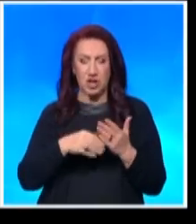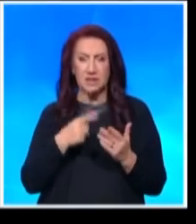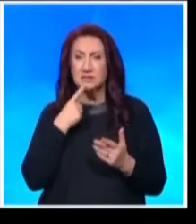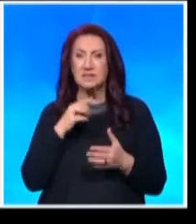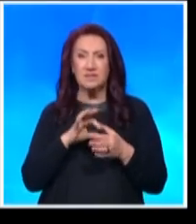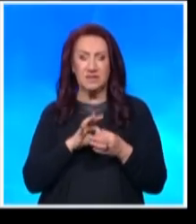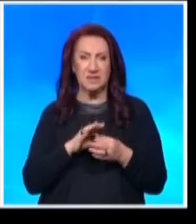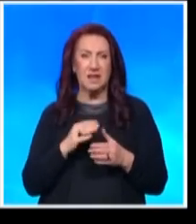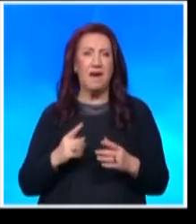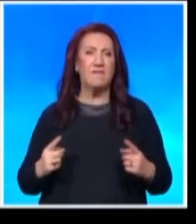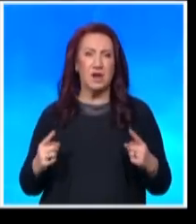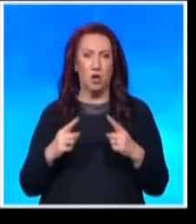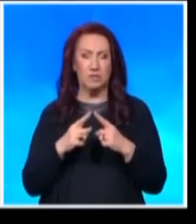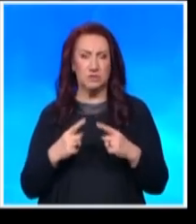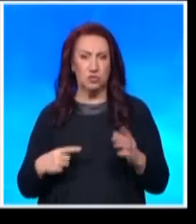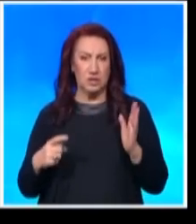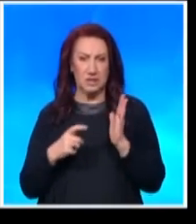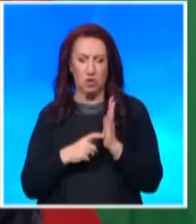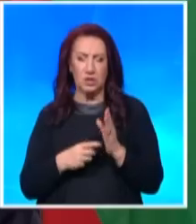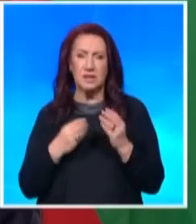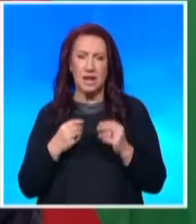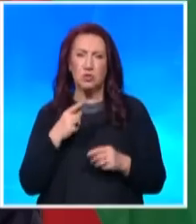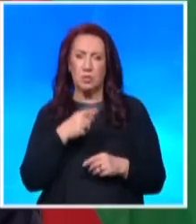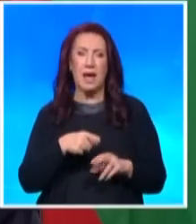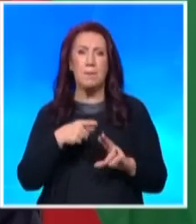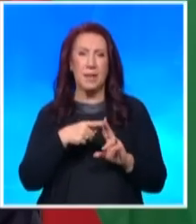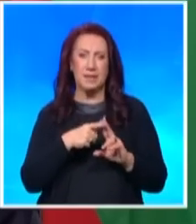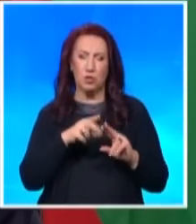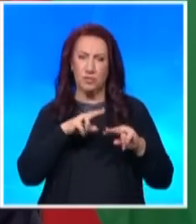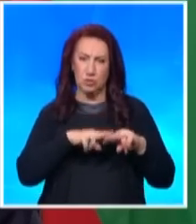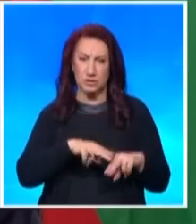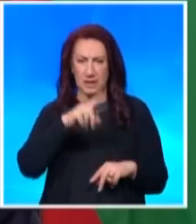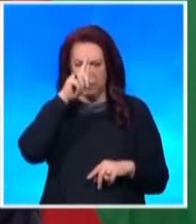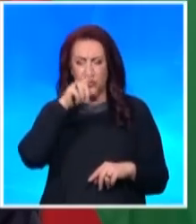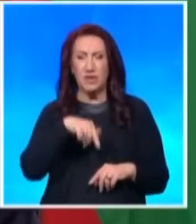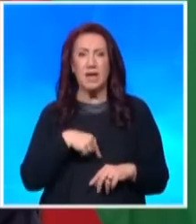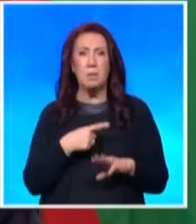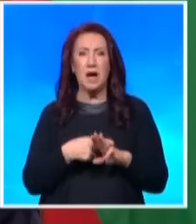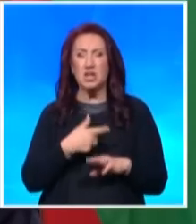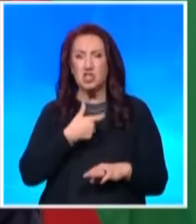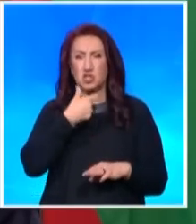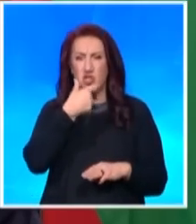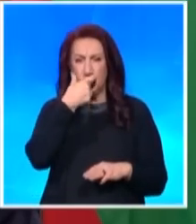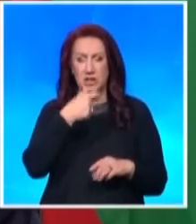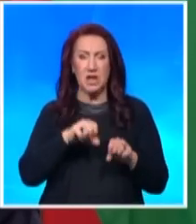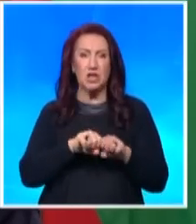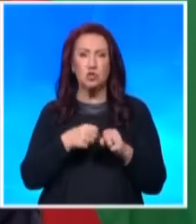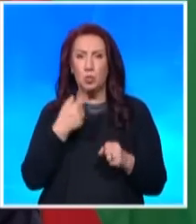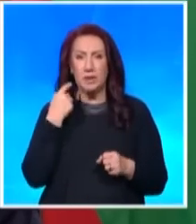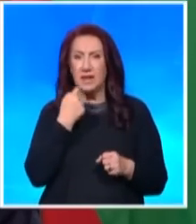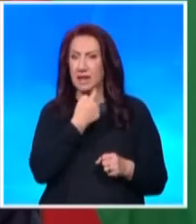момента той да продължи лечението си в София, тъй като той има шини заради счупената му